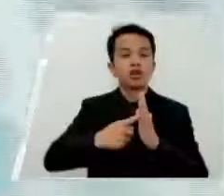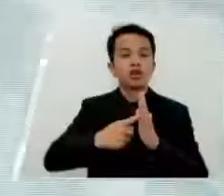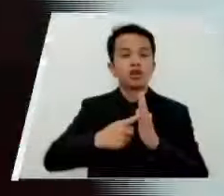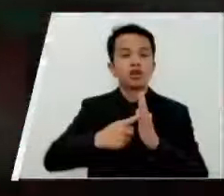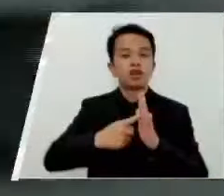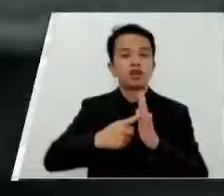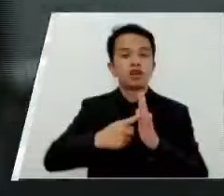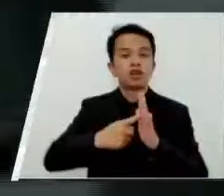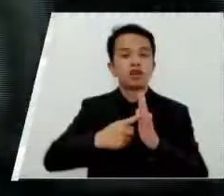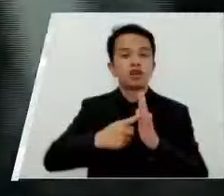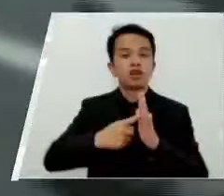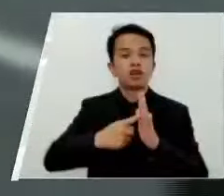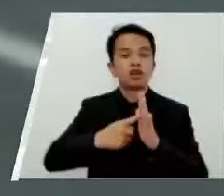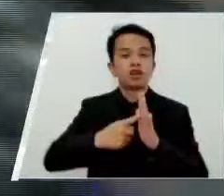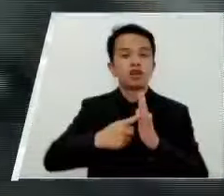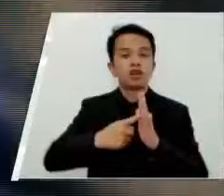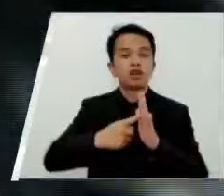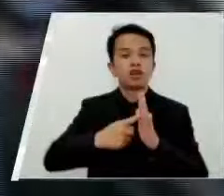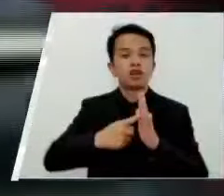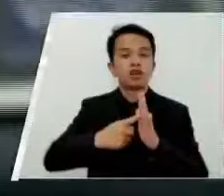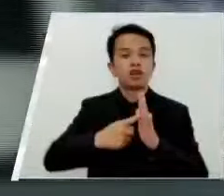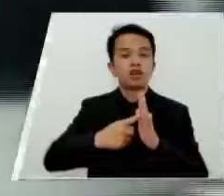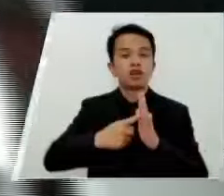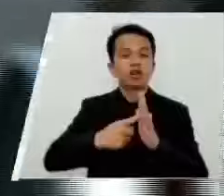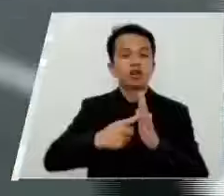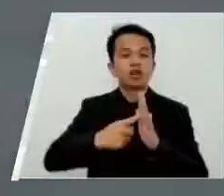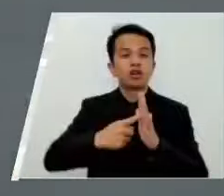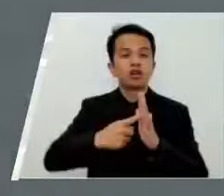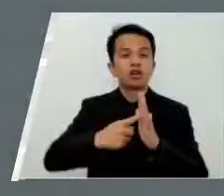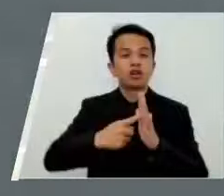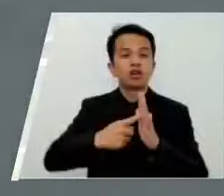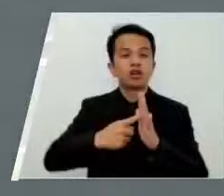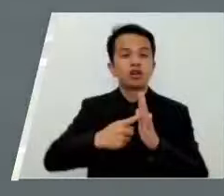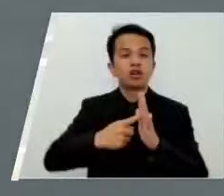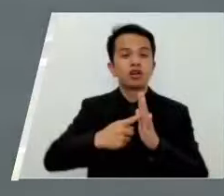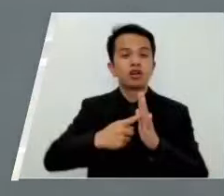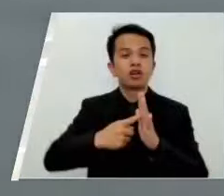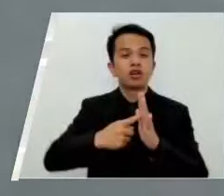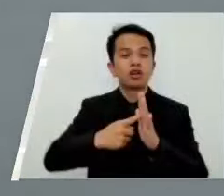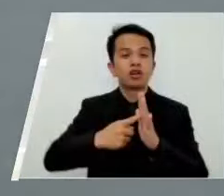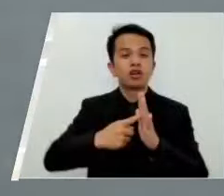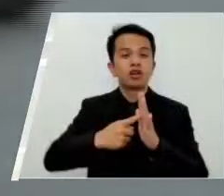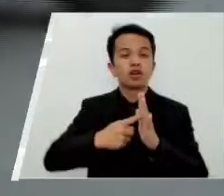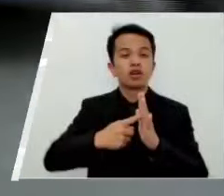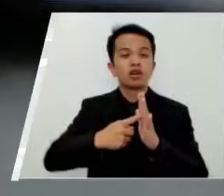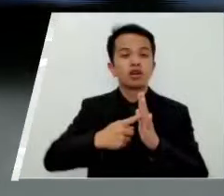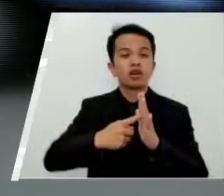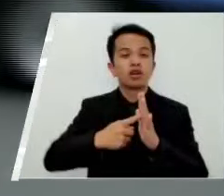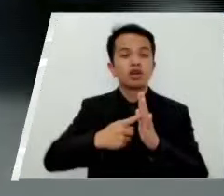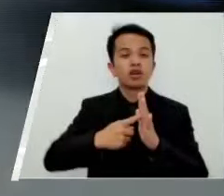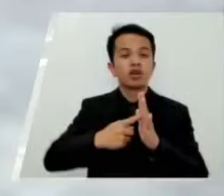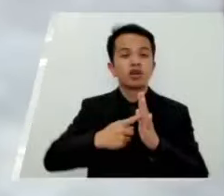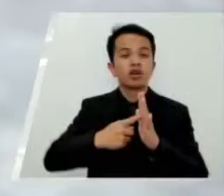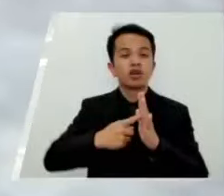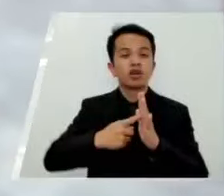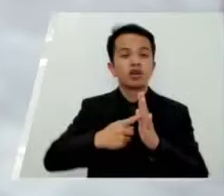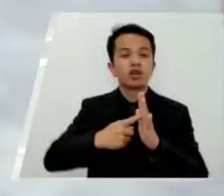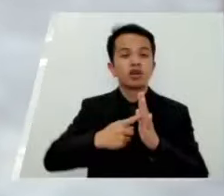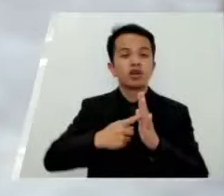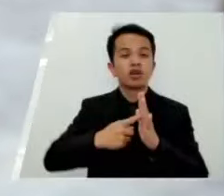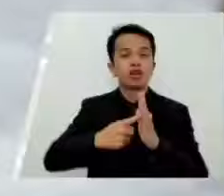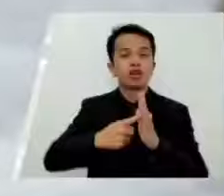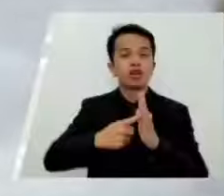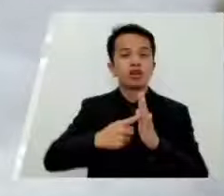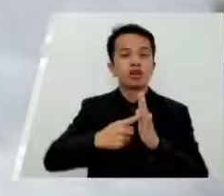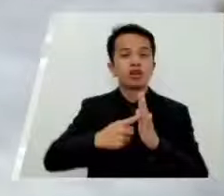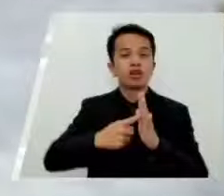at kuliglig. Epektibo ang ban sa mahigit 20 kalsada gaya ng EDSA, Ross Boulevard, Commonwealth Avenue at